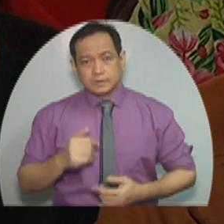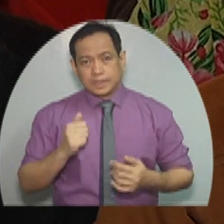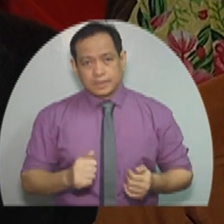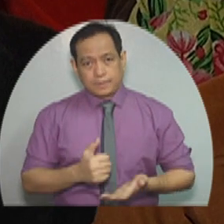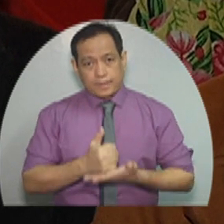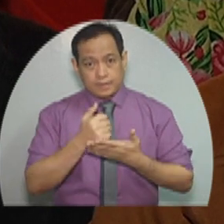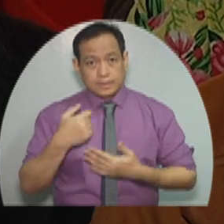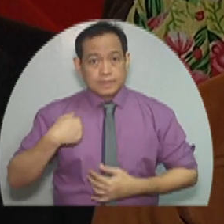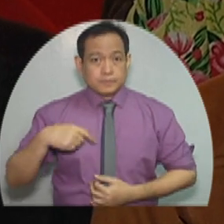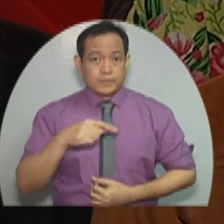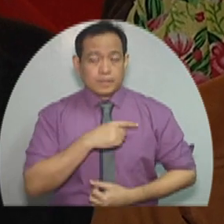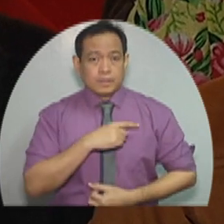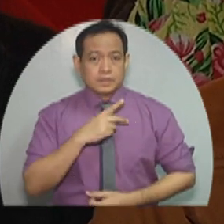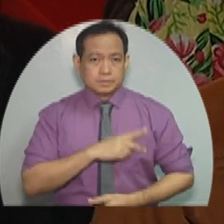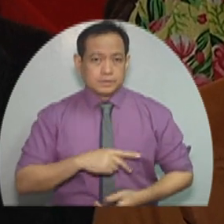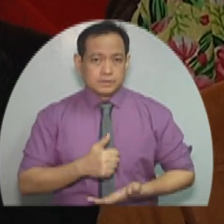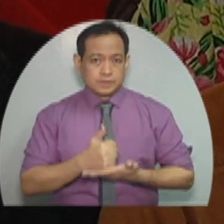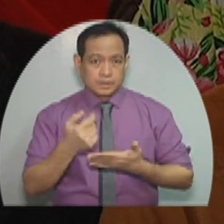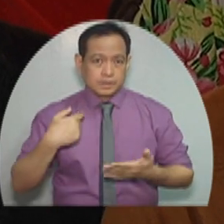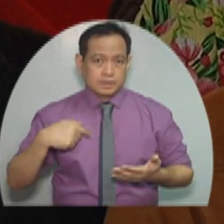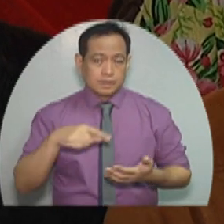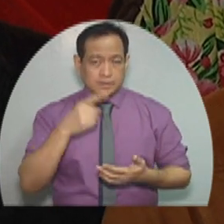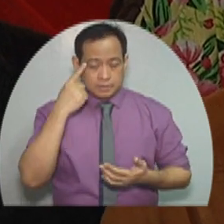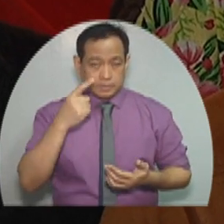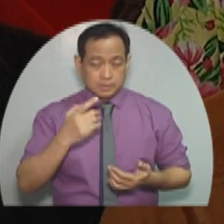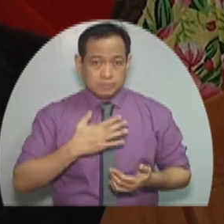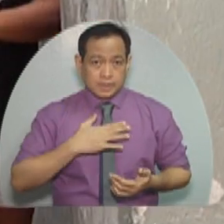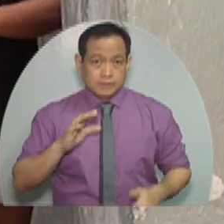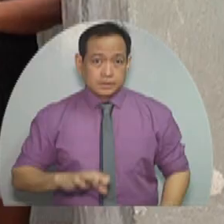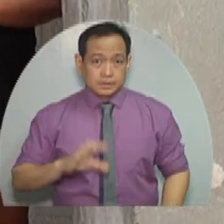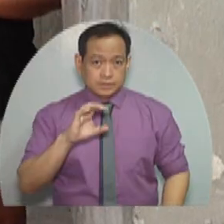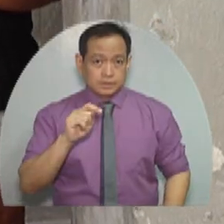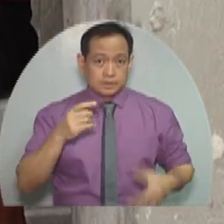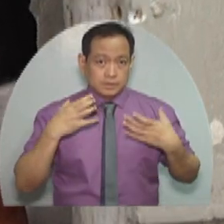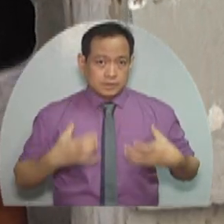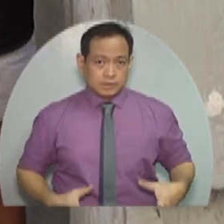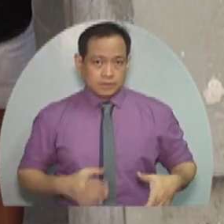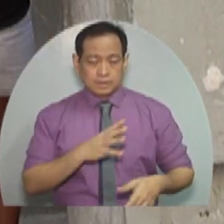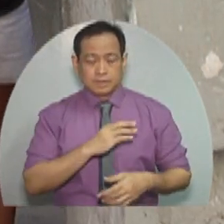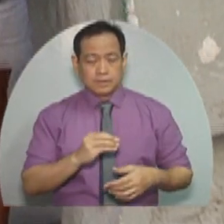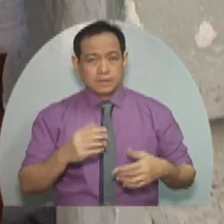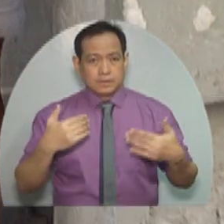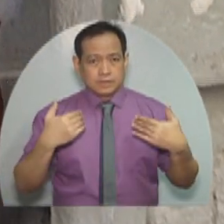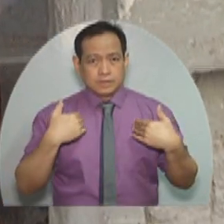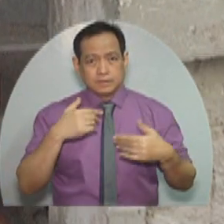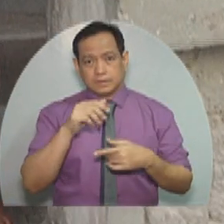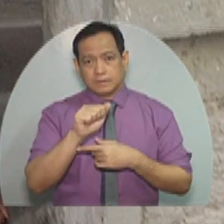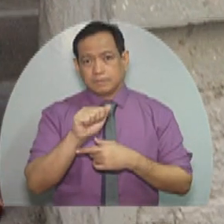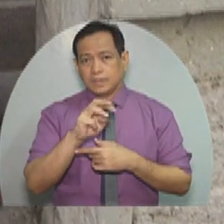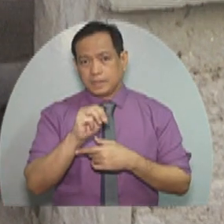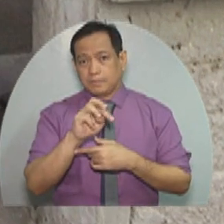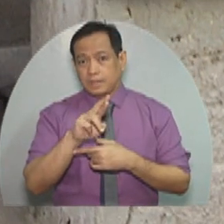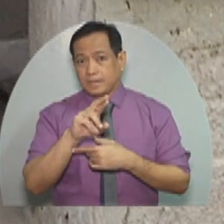may kakayahang tumulong sa amin, tulungan niyo po kaming mapa-CT scan para po maoperahan yung anak ko.